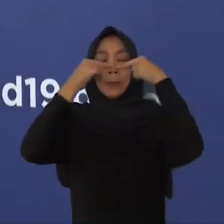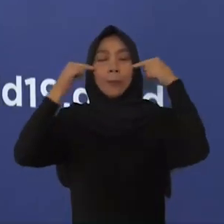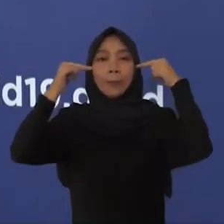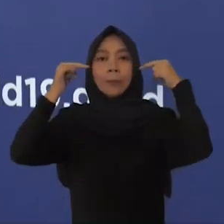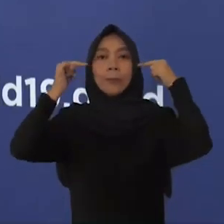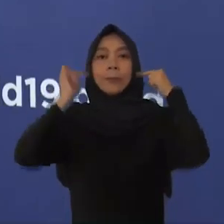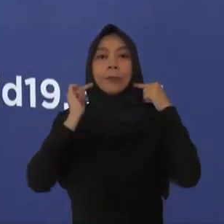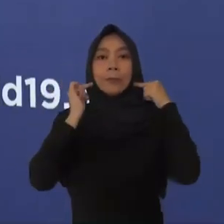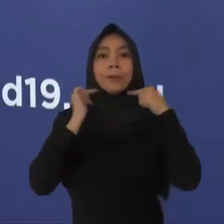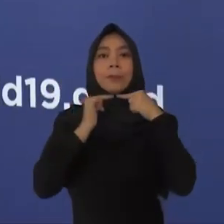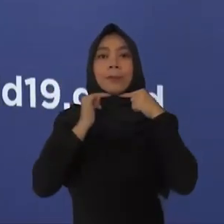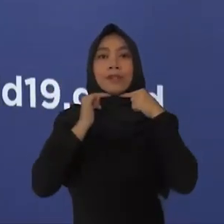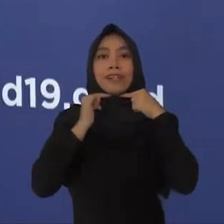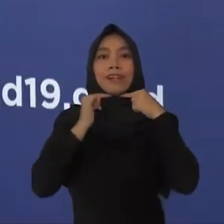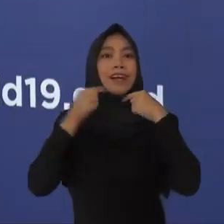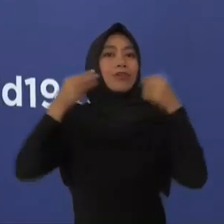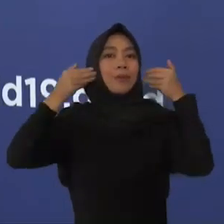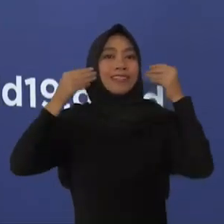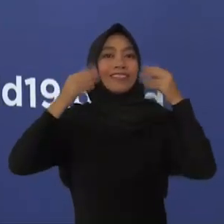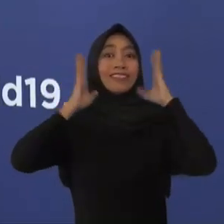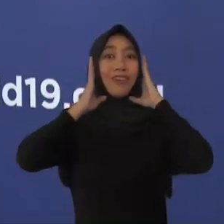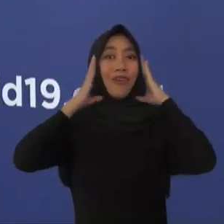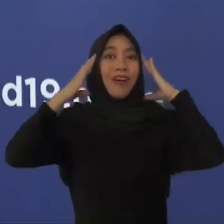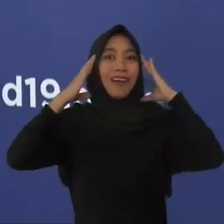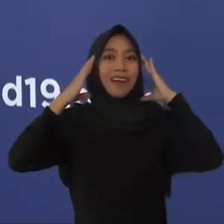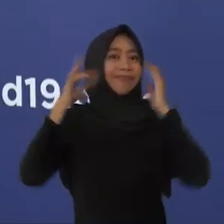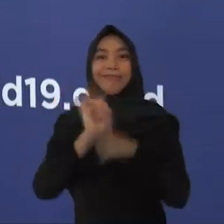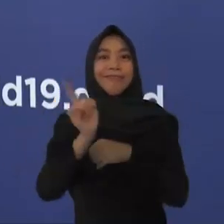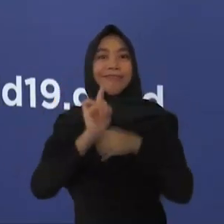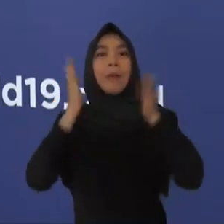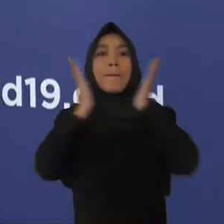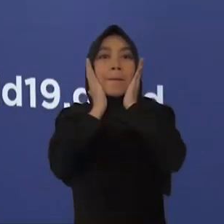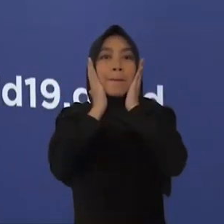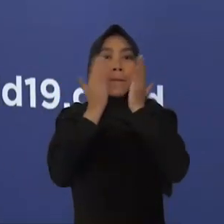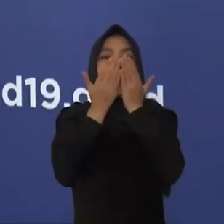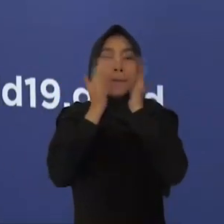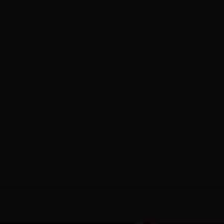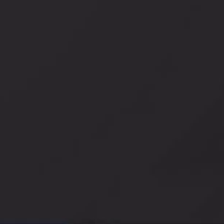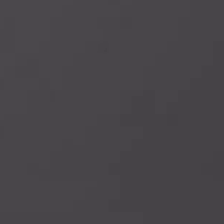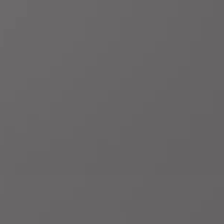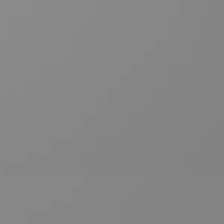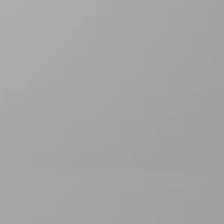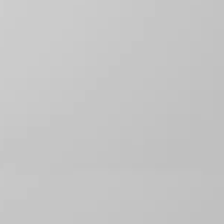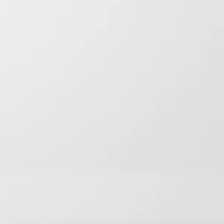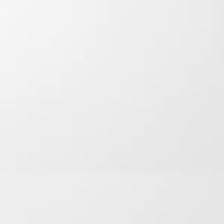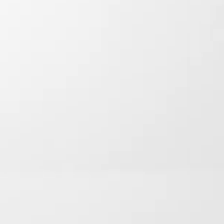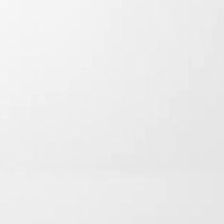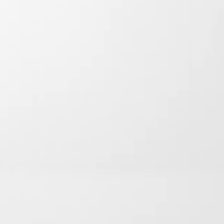pipi dan tidak ada longgar-longgarnya barangkali. Betul, ya Prof ya. Iya. Mesti betul-betul menempel di muka kita.